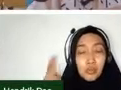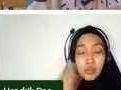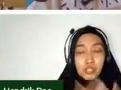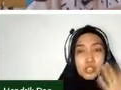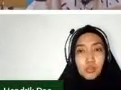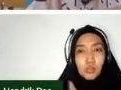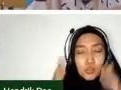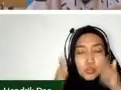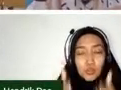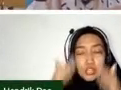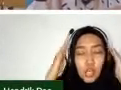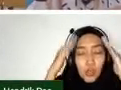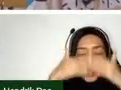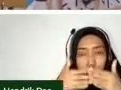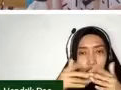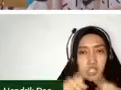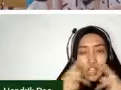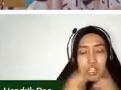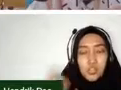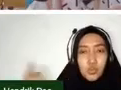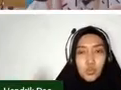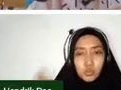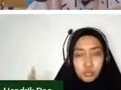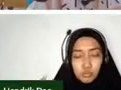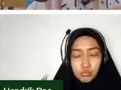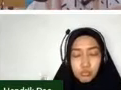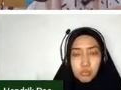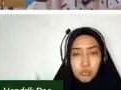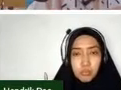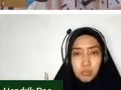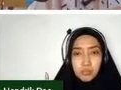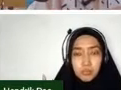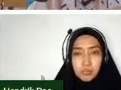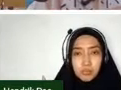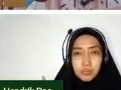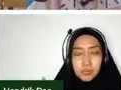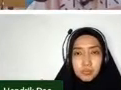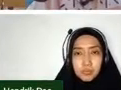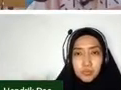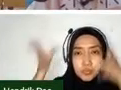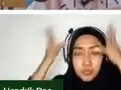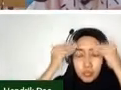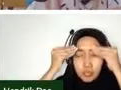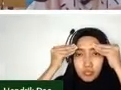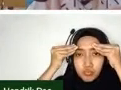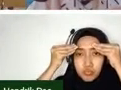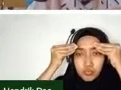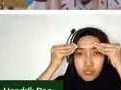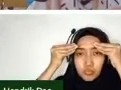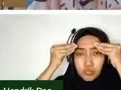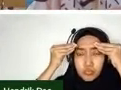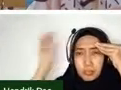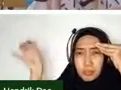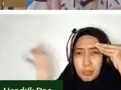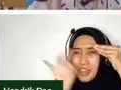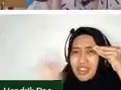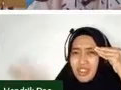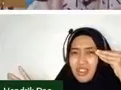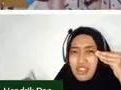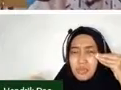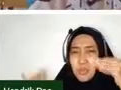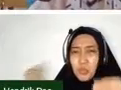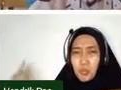khususnya autis ya, di kelas reguler atau umum, karena gaya dan daya serap anak berkebutuhan khusus tidak sama dengan anak